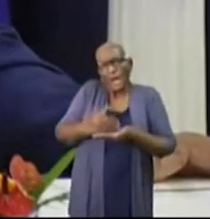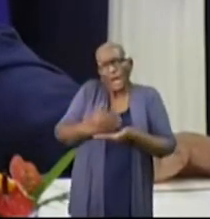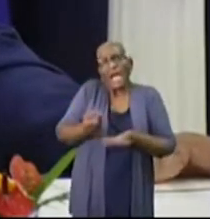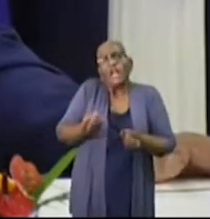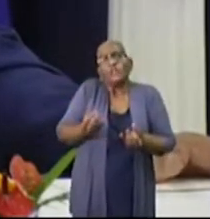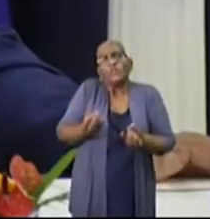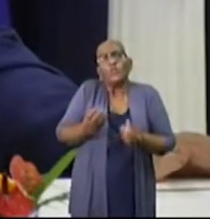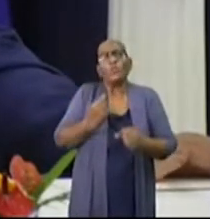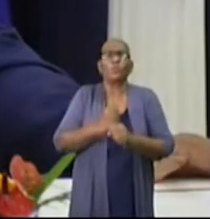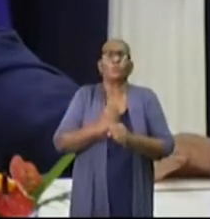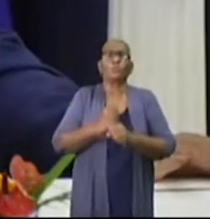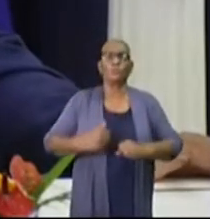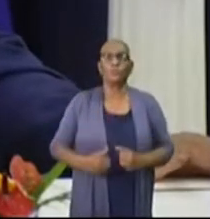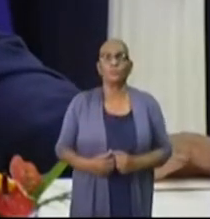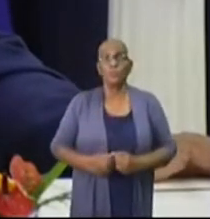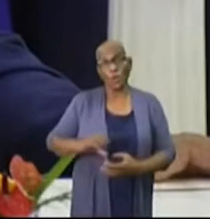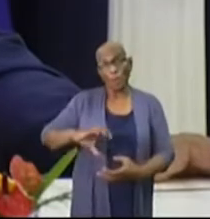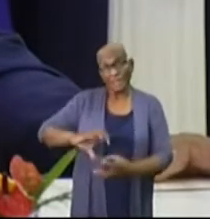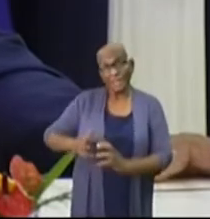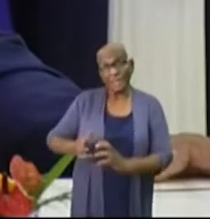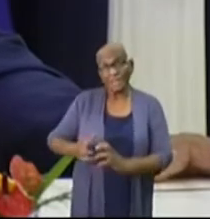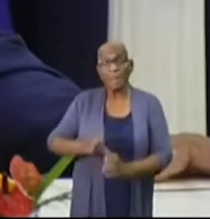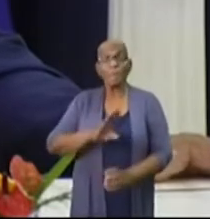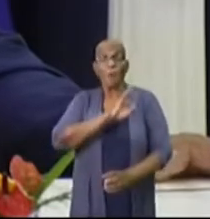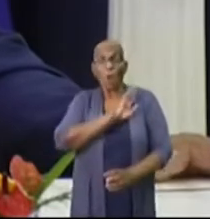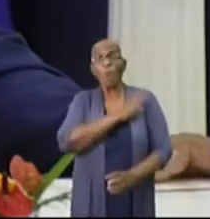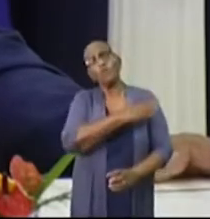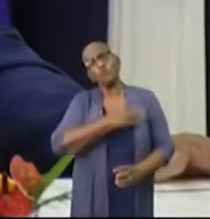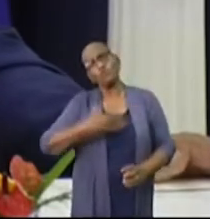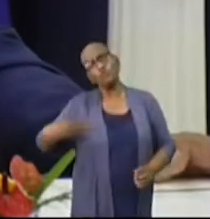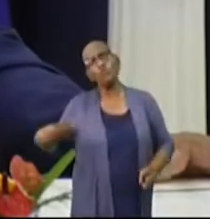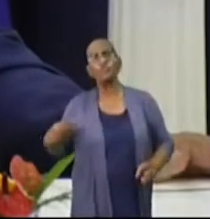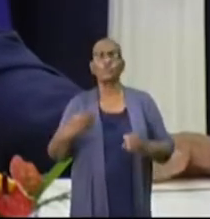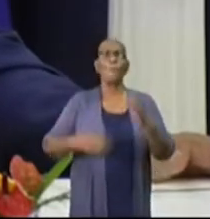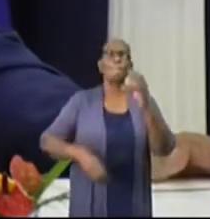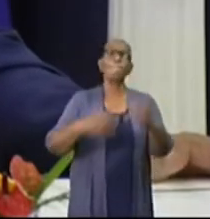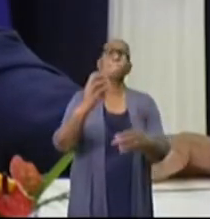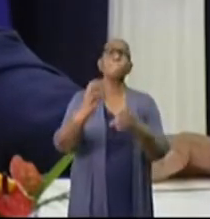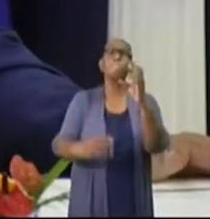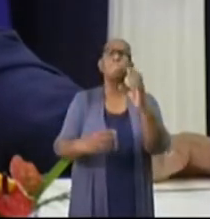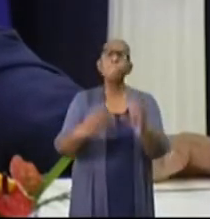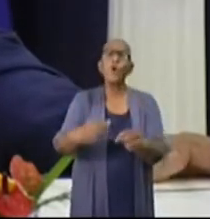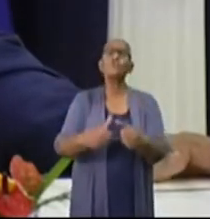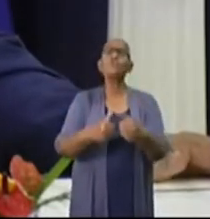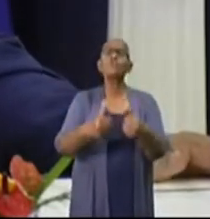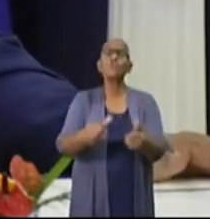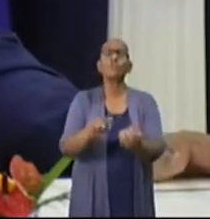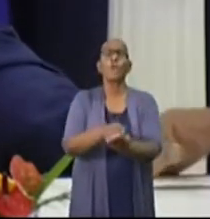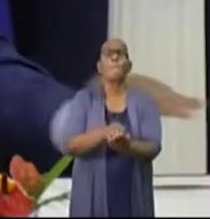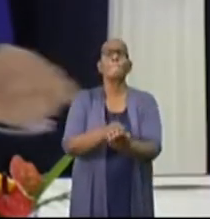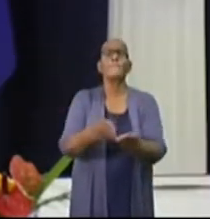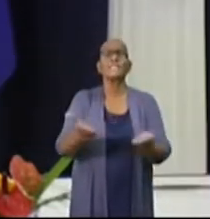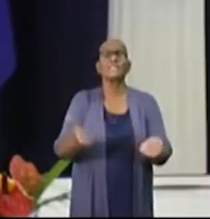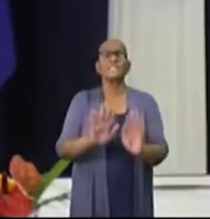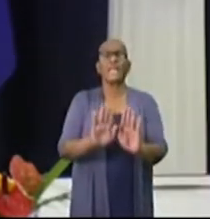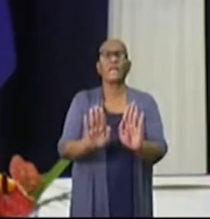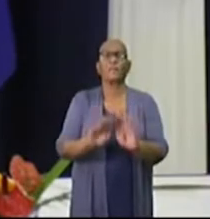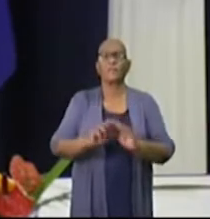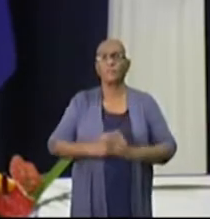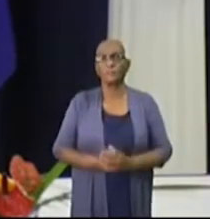te beheersen. Om ook om duurzaam bosbeleid te gaan versterken. Maar tegelijkertijd de samenleving daarvan